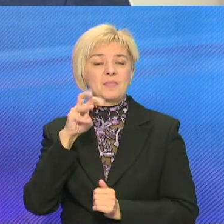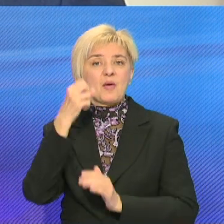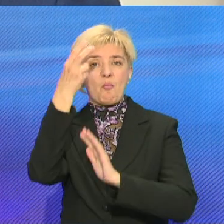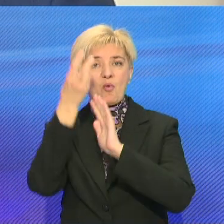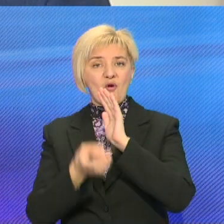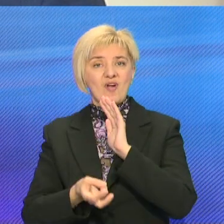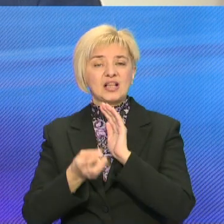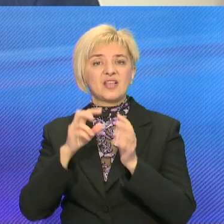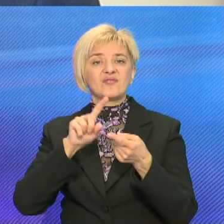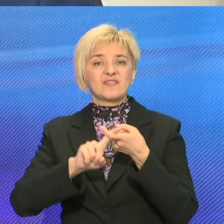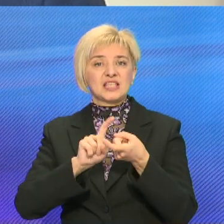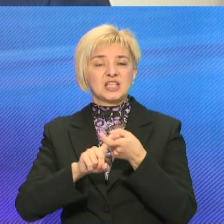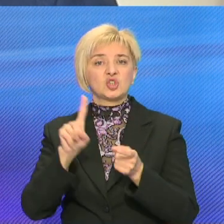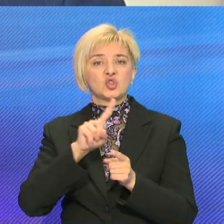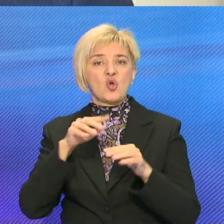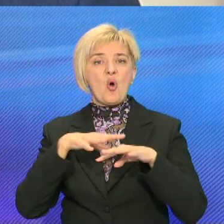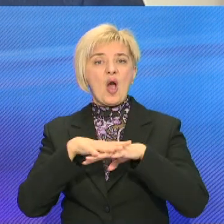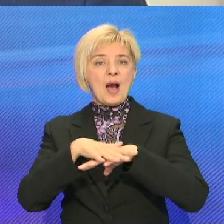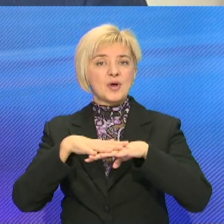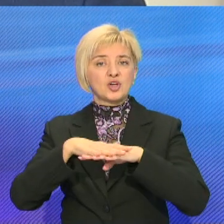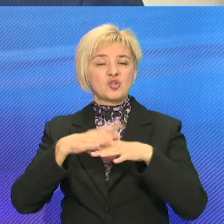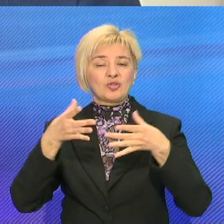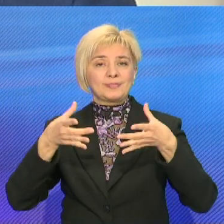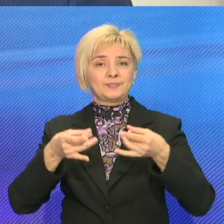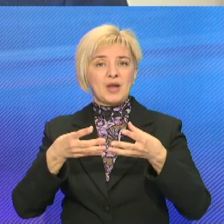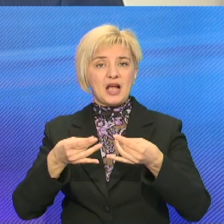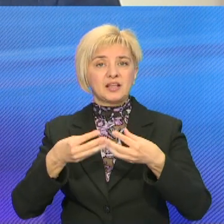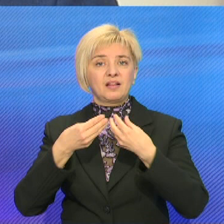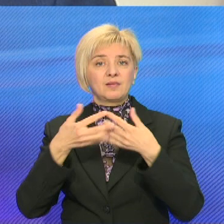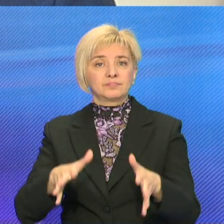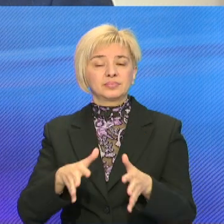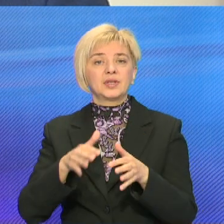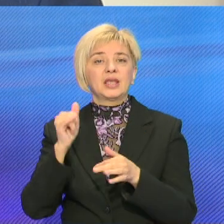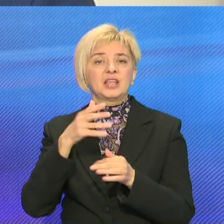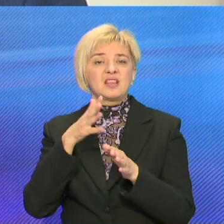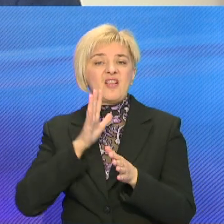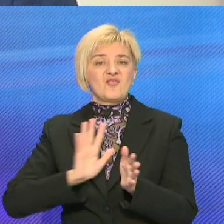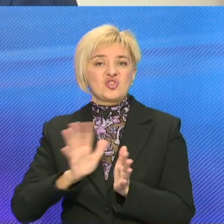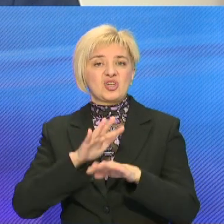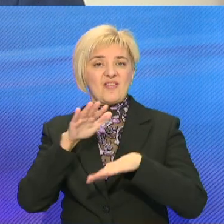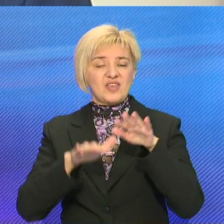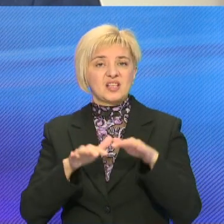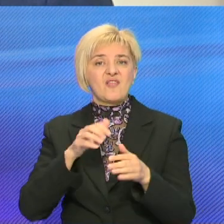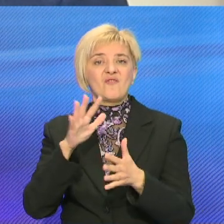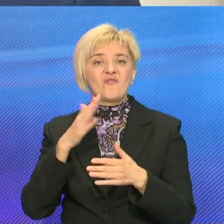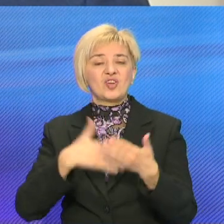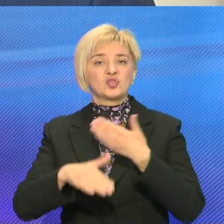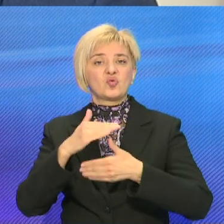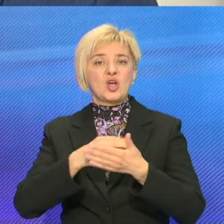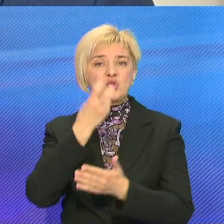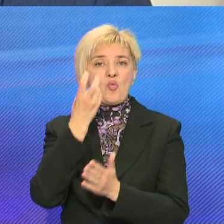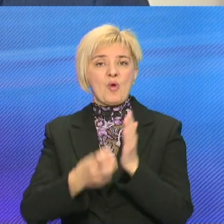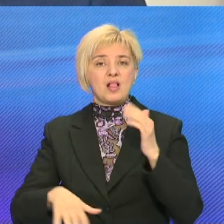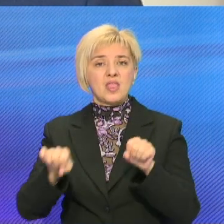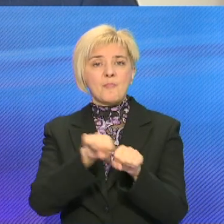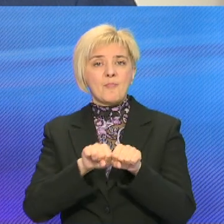провалился в связи с тем, что обрешетка прогнила и не выдержала веса его. В результате он упал на бетонный пол и получил смертельные травмы.